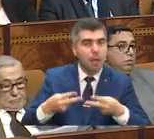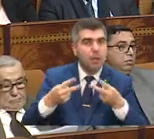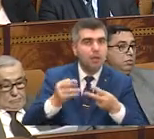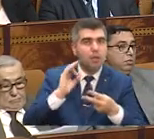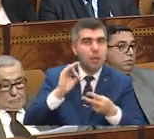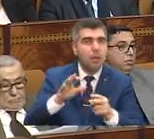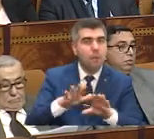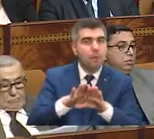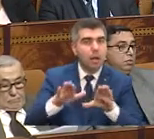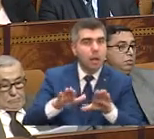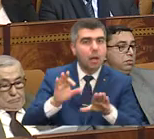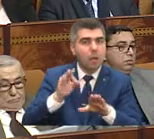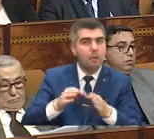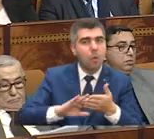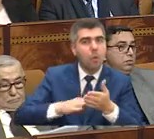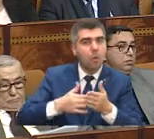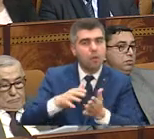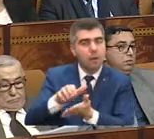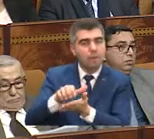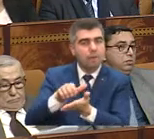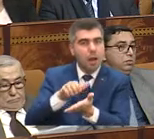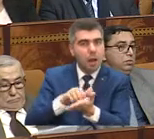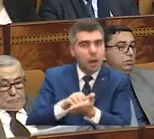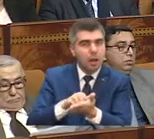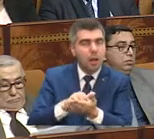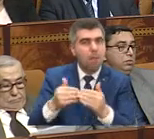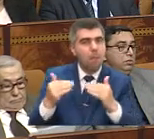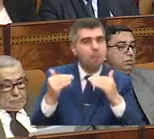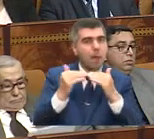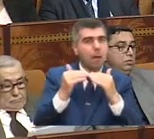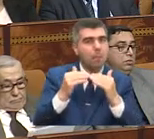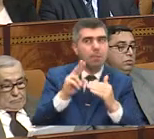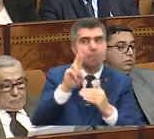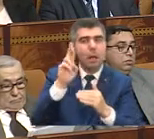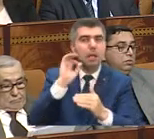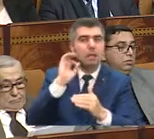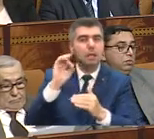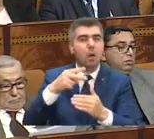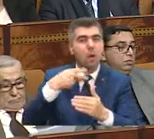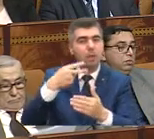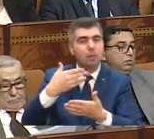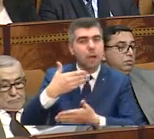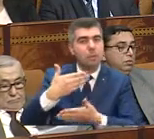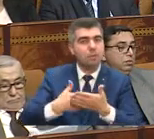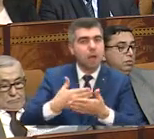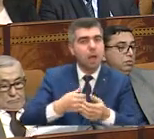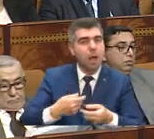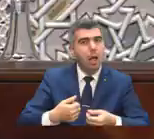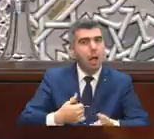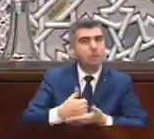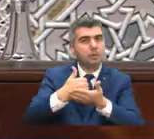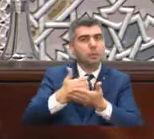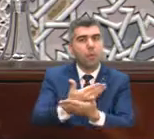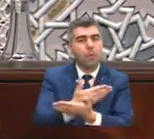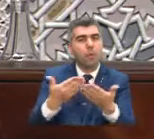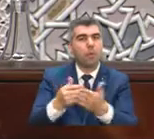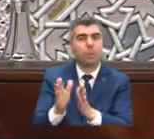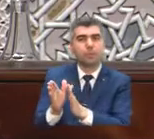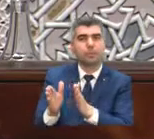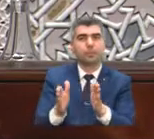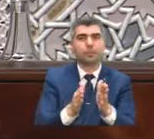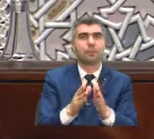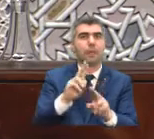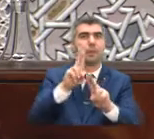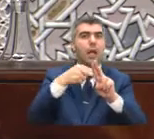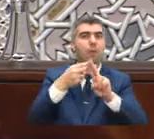العقاري خاصة في الجانب الفلاحي تماشيا مع التوجيهات الملكية السامية في هذا الصدد؟ وشكرا سيد الوزير. جواب سيد